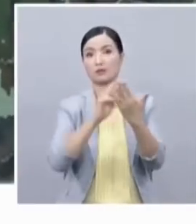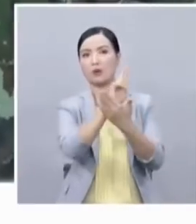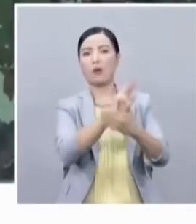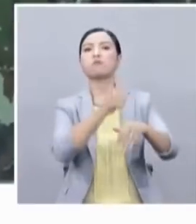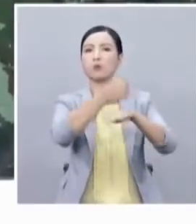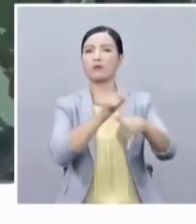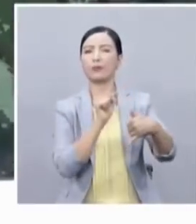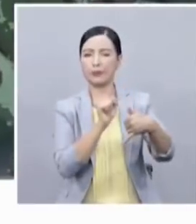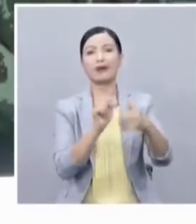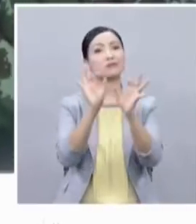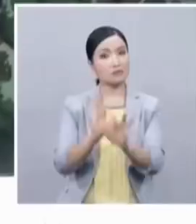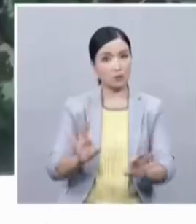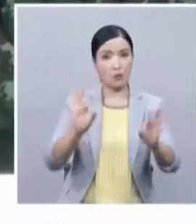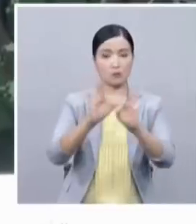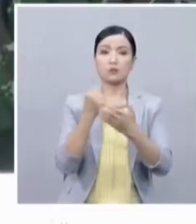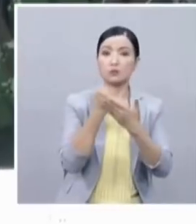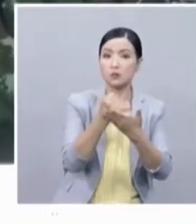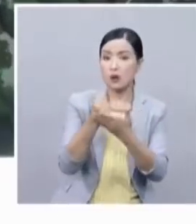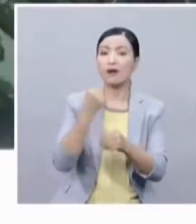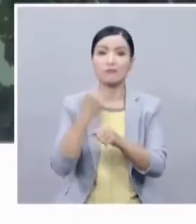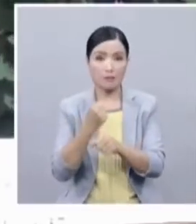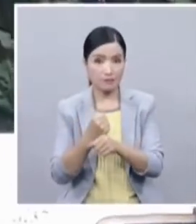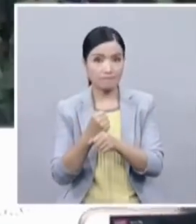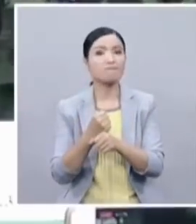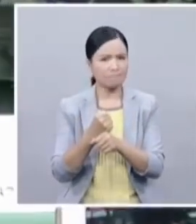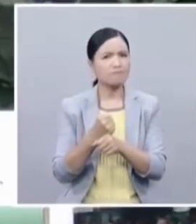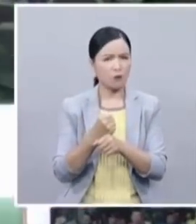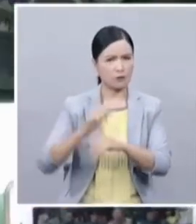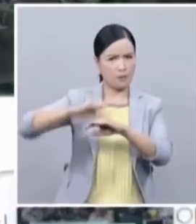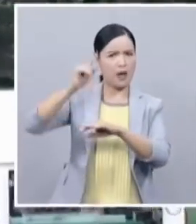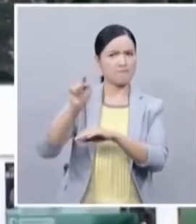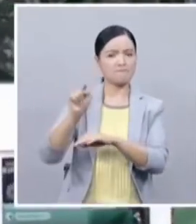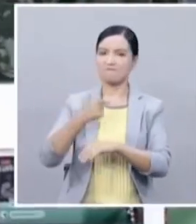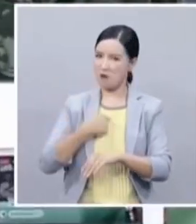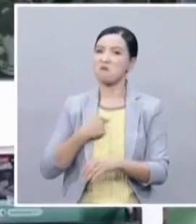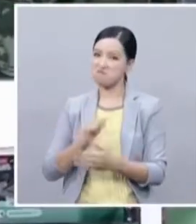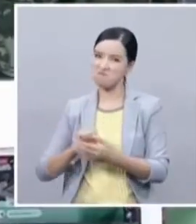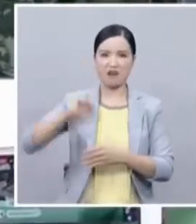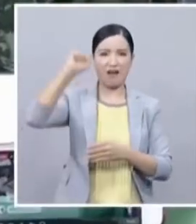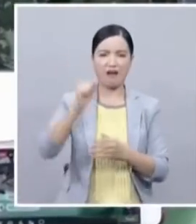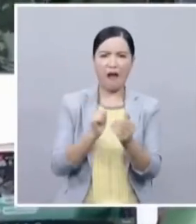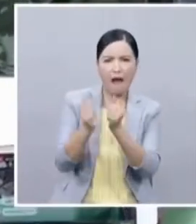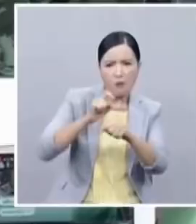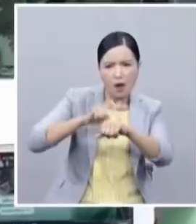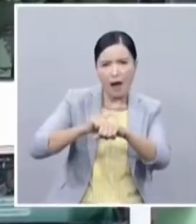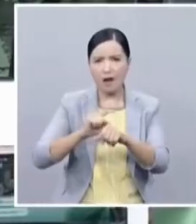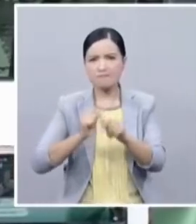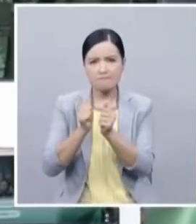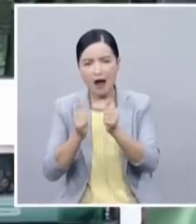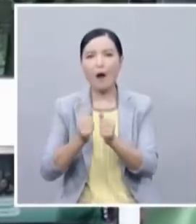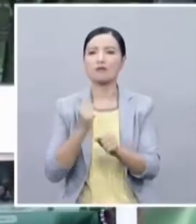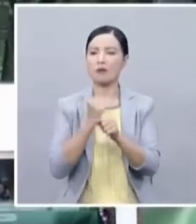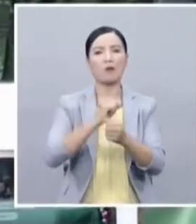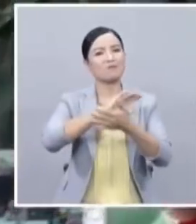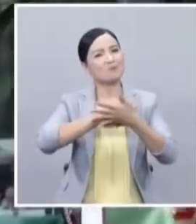ก็มีส่วนสำคัญอย่างมากนะครับที่จะช่วยให้การทำงานที่เราต้องเอาชนะธรรมชาติแข่งกับเวลาเป็นไปด้วยความเรียบร้อยนะครับเป็น